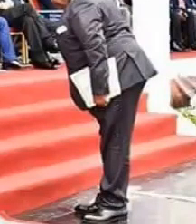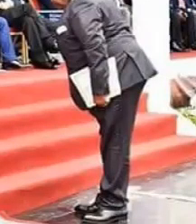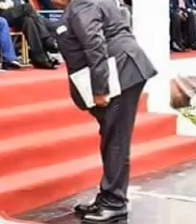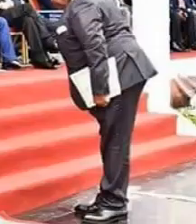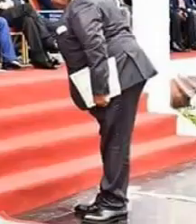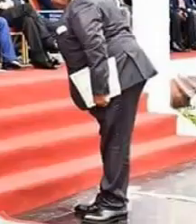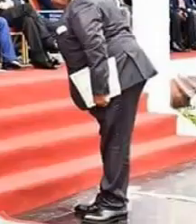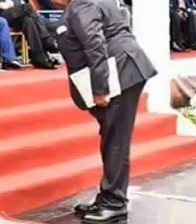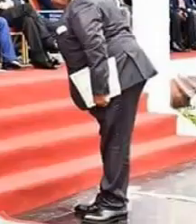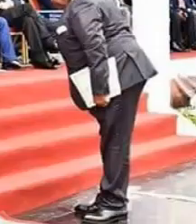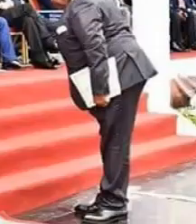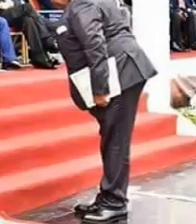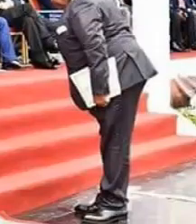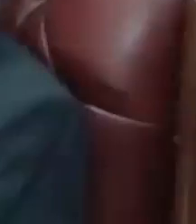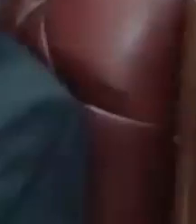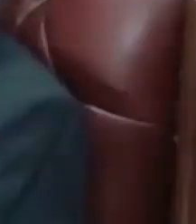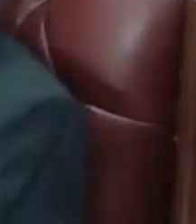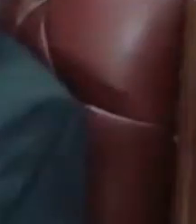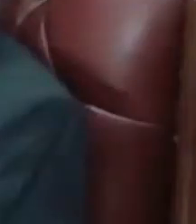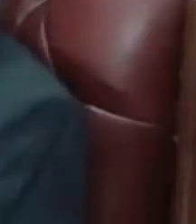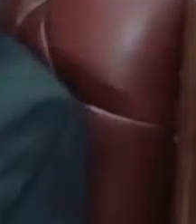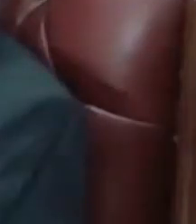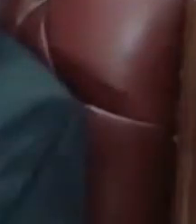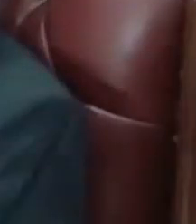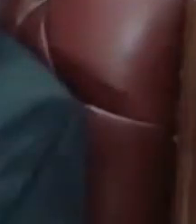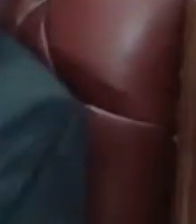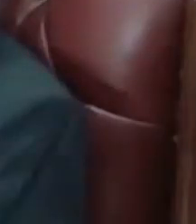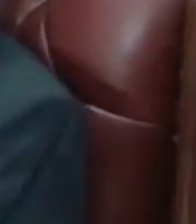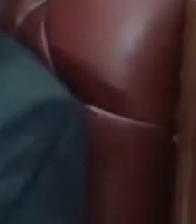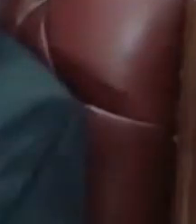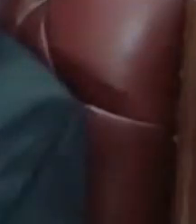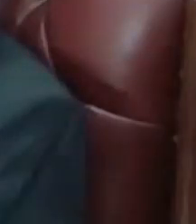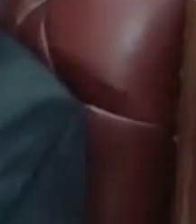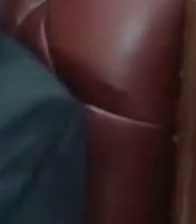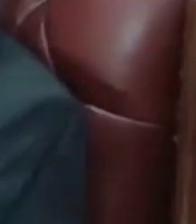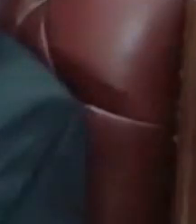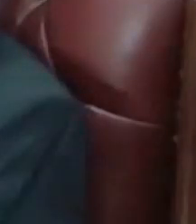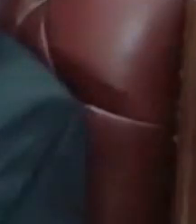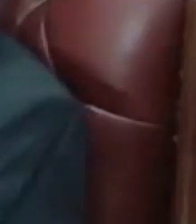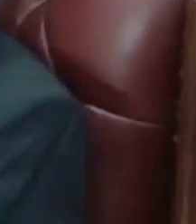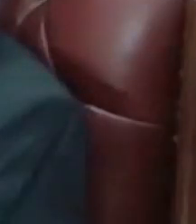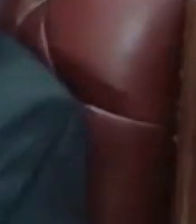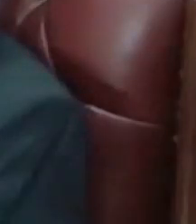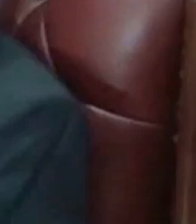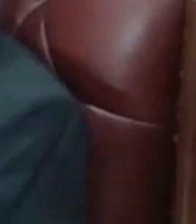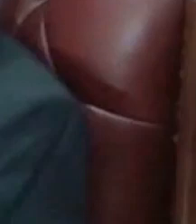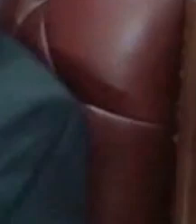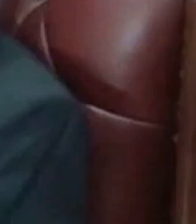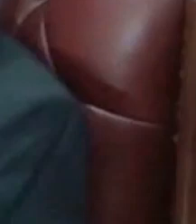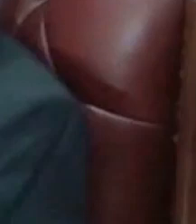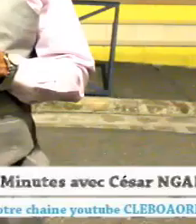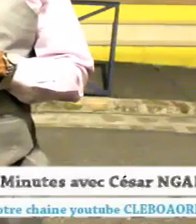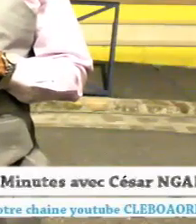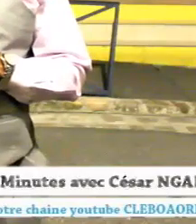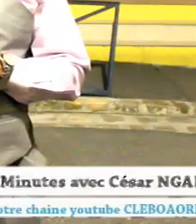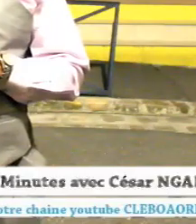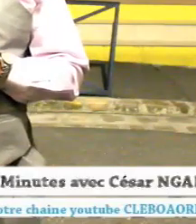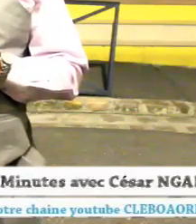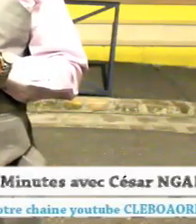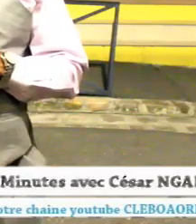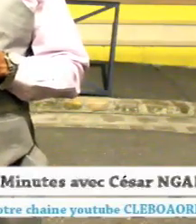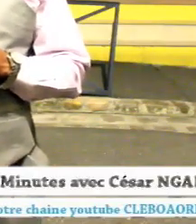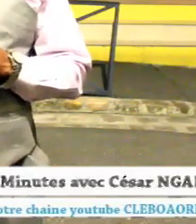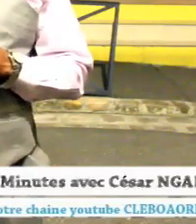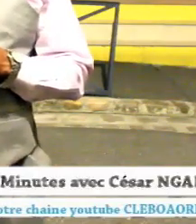bita quoi, ce qui bita quoi, Angoza Nakati. Mais vraiment, ça me l'engage. Donc, qui ministre n'a l'air à Kanam Bepensa, et Beba qui